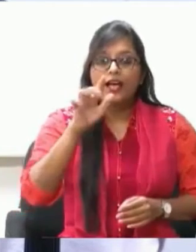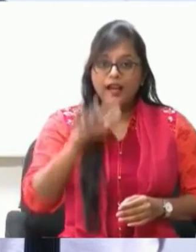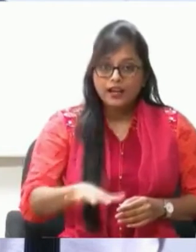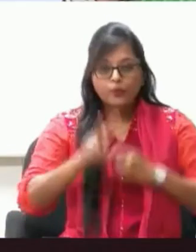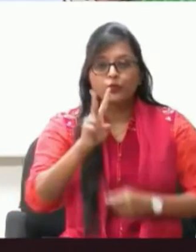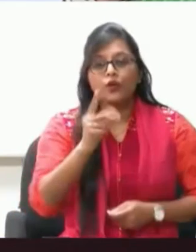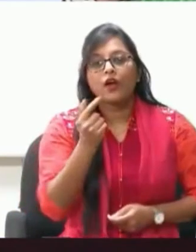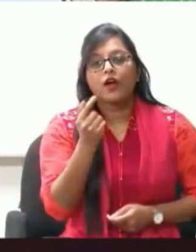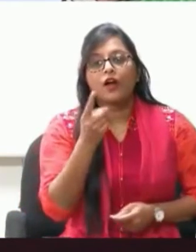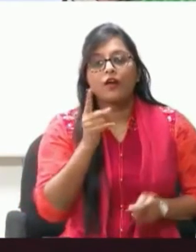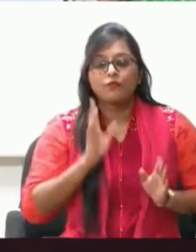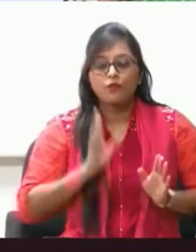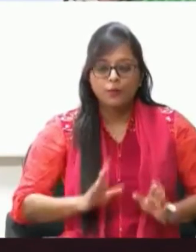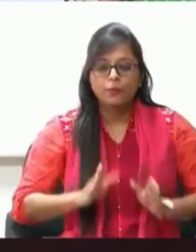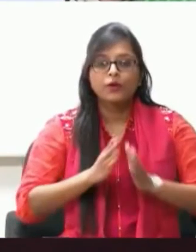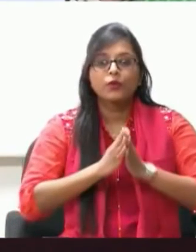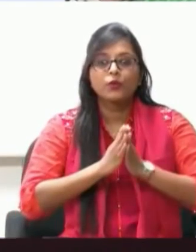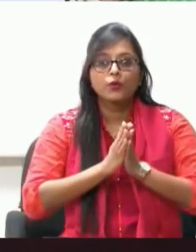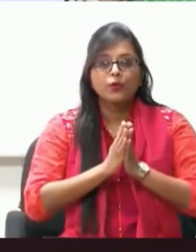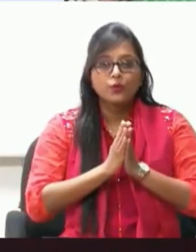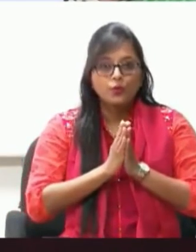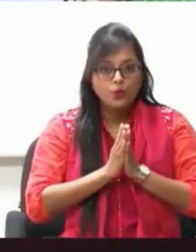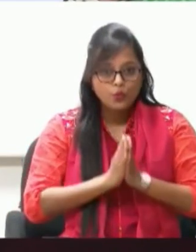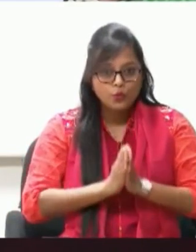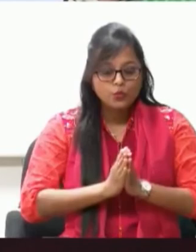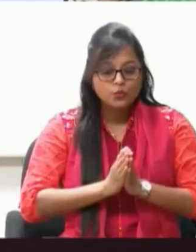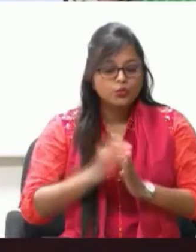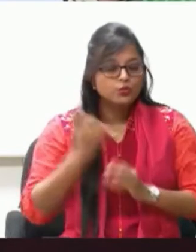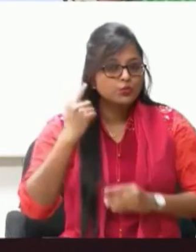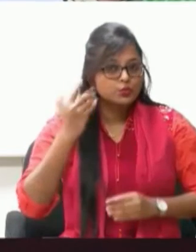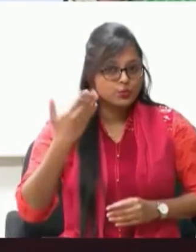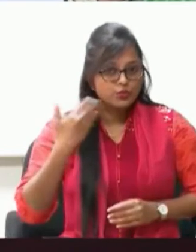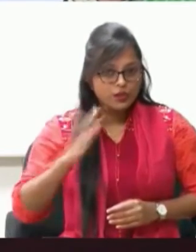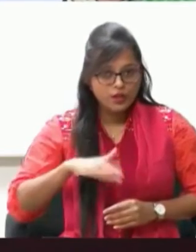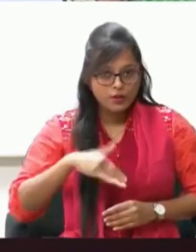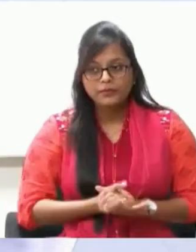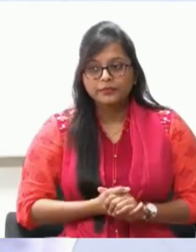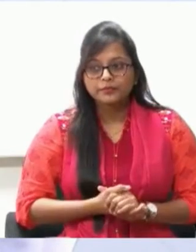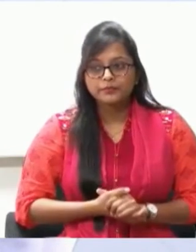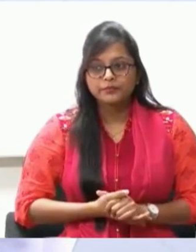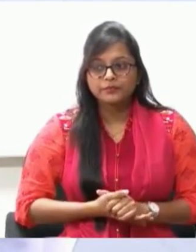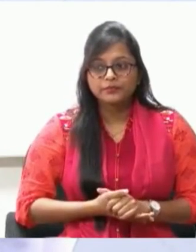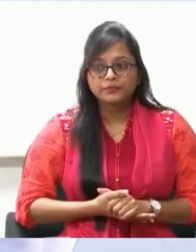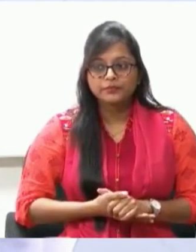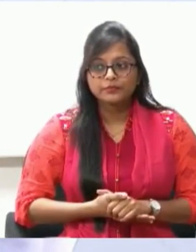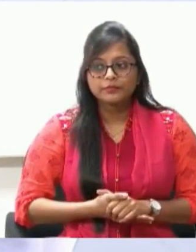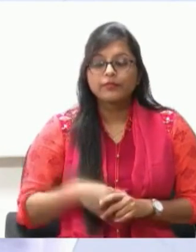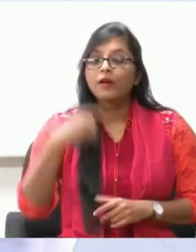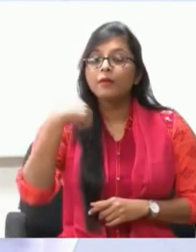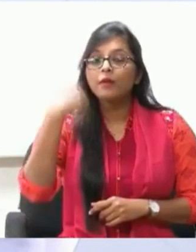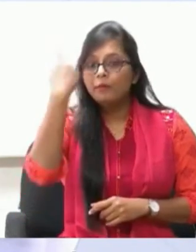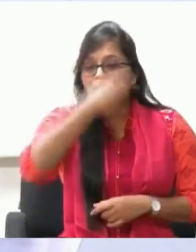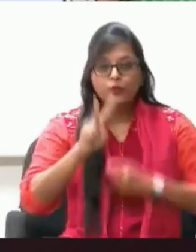1,64,503 পিপি। ব্রিফিংয়ে জানানো হয় বর্তমানে প্রাতিষ্ঠানিক কোয়ারেন্টিনে আছেন 638 জন এবং হোম কোয়ারেন্টিনে